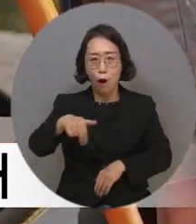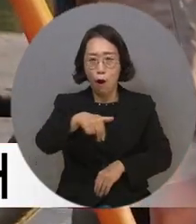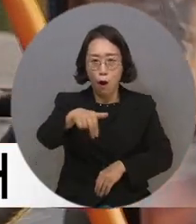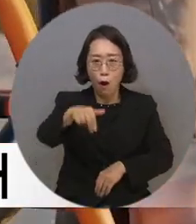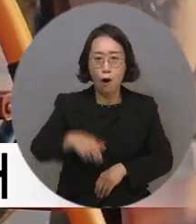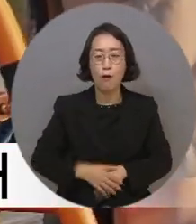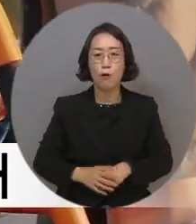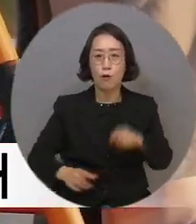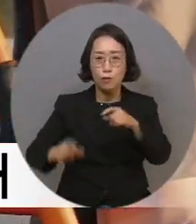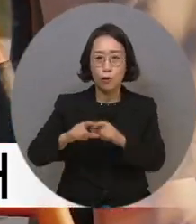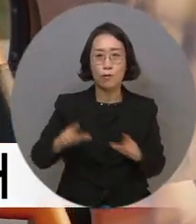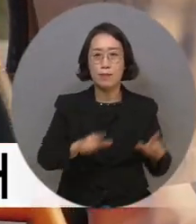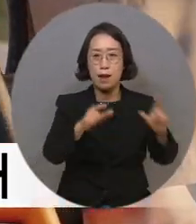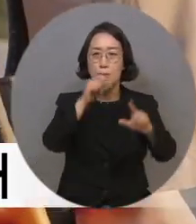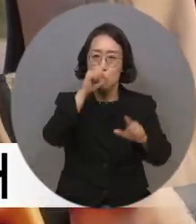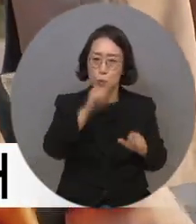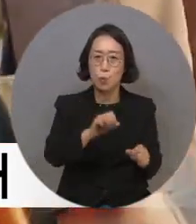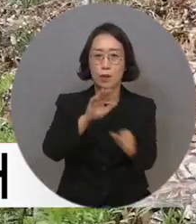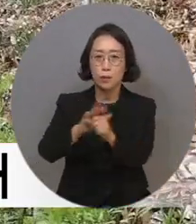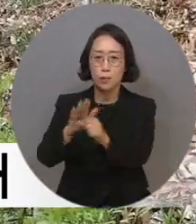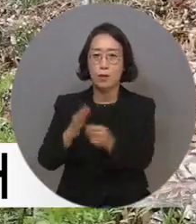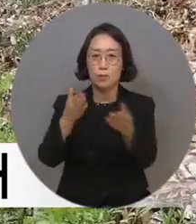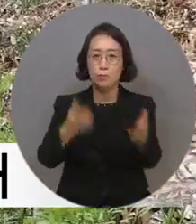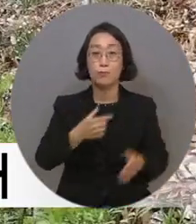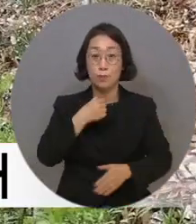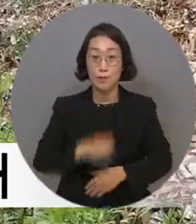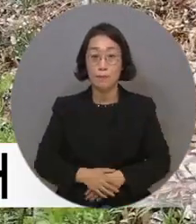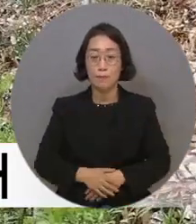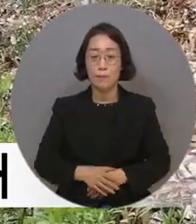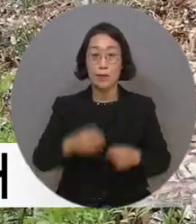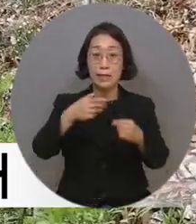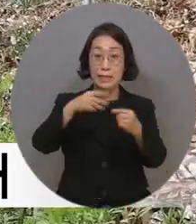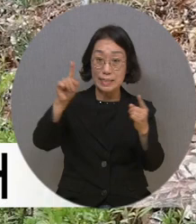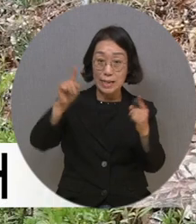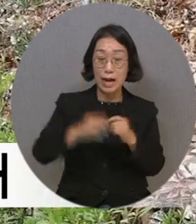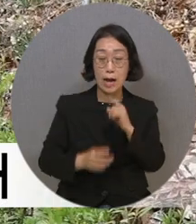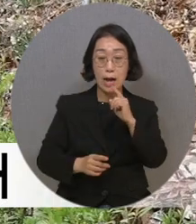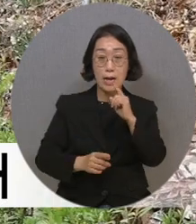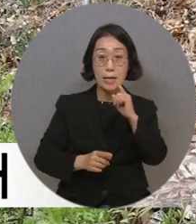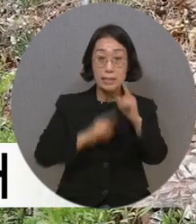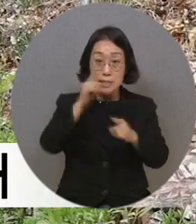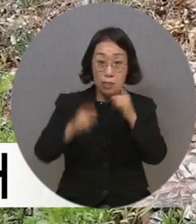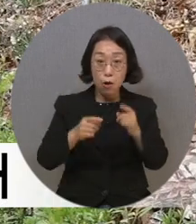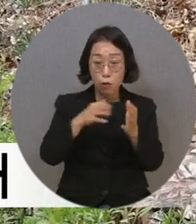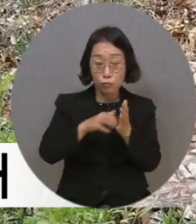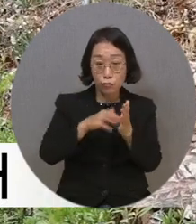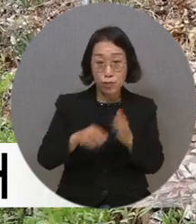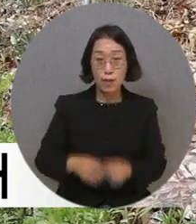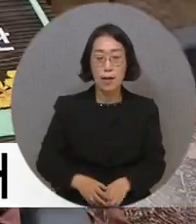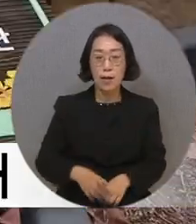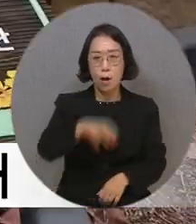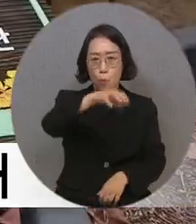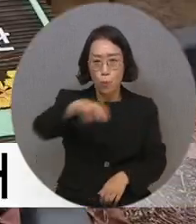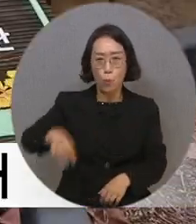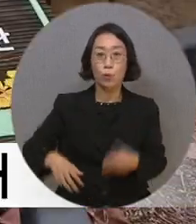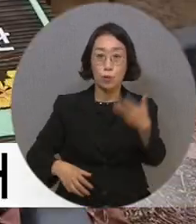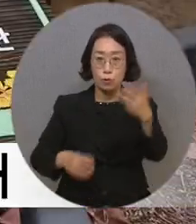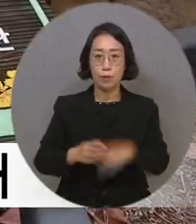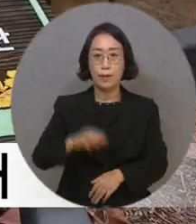삶의 질을 높이겠다는 취지입니다. 이번 1차 모집을 통해 전국 8곳의 산림복지시설에서